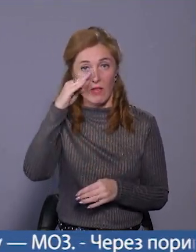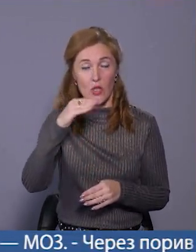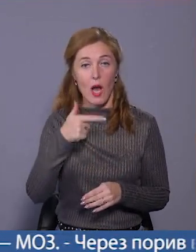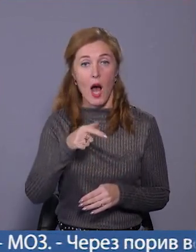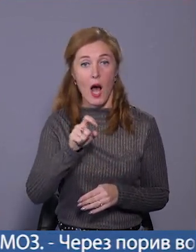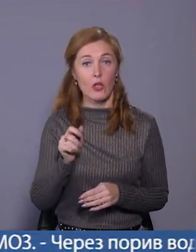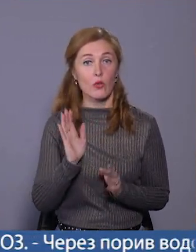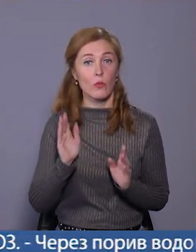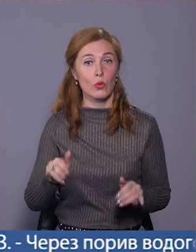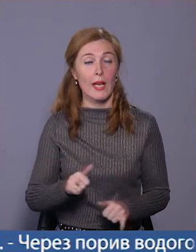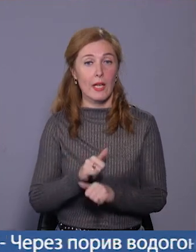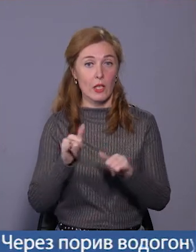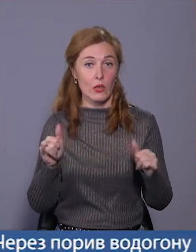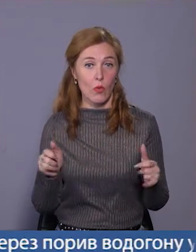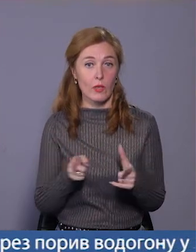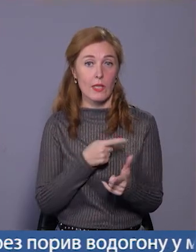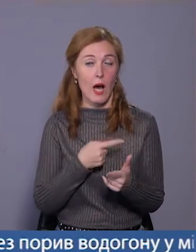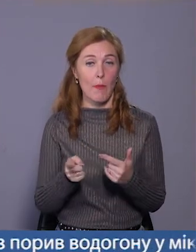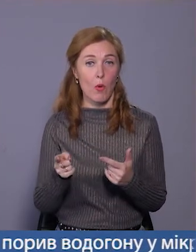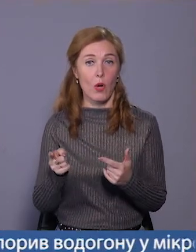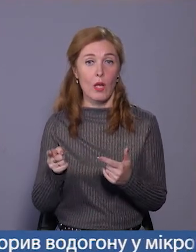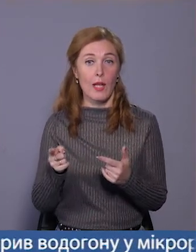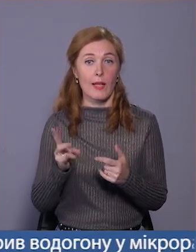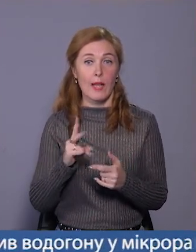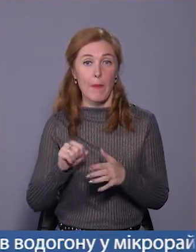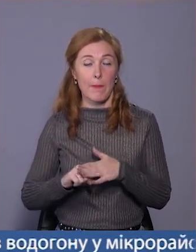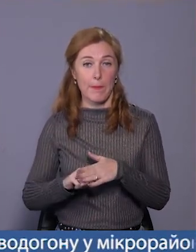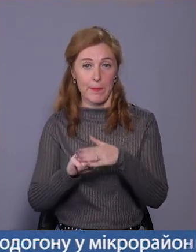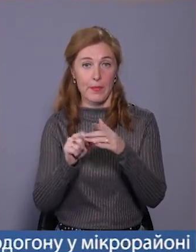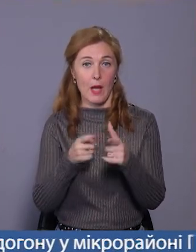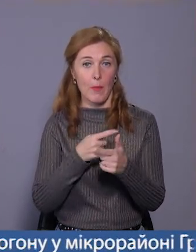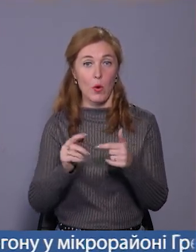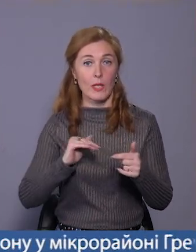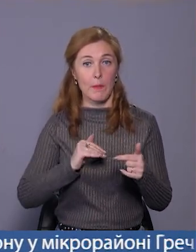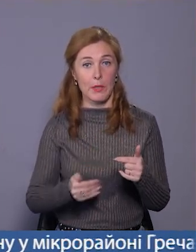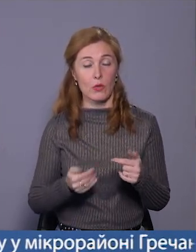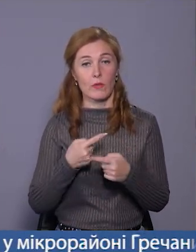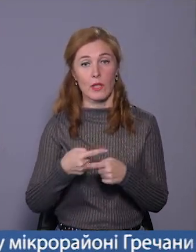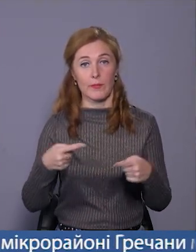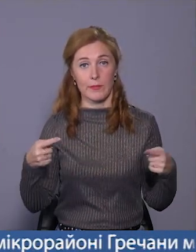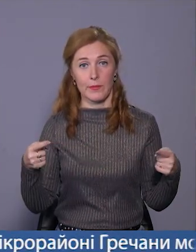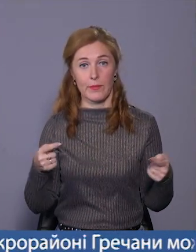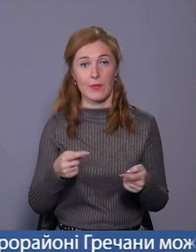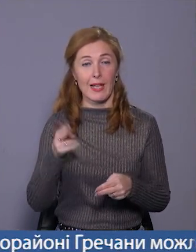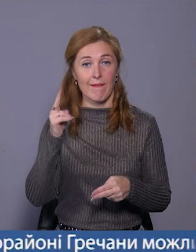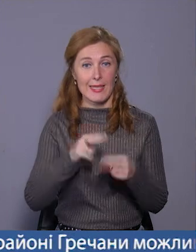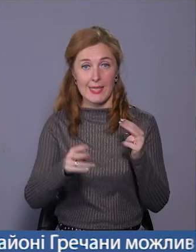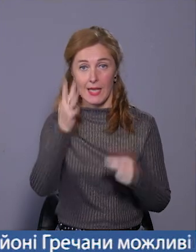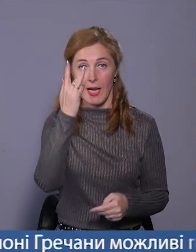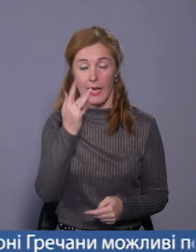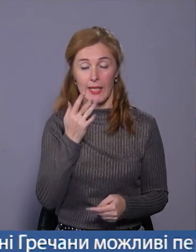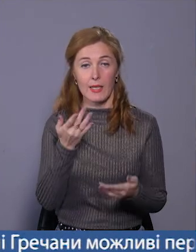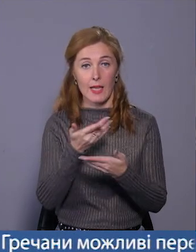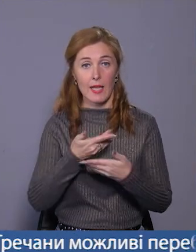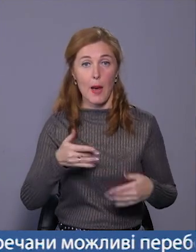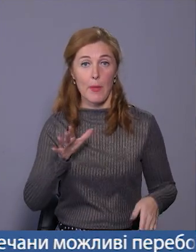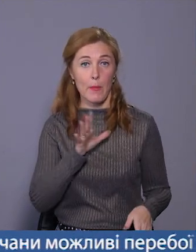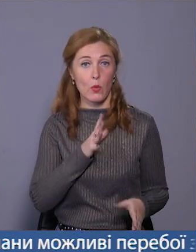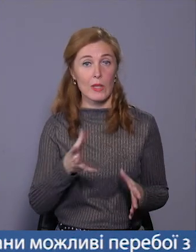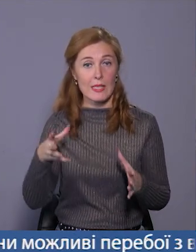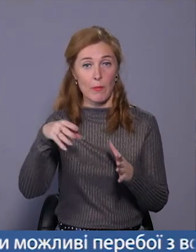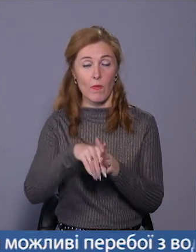буде реалізовуватися або на балансуючій платформі, або на біржових інструментах. В кінці літа нами була